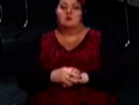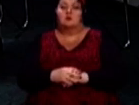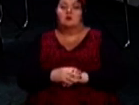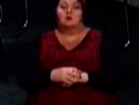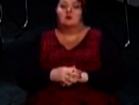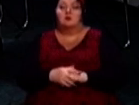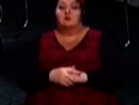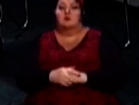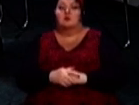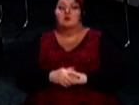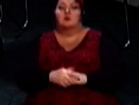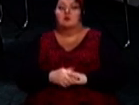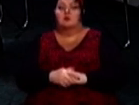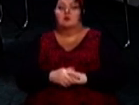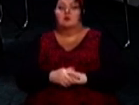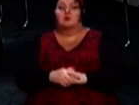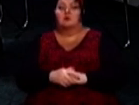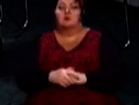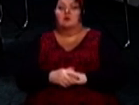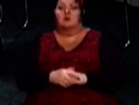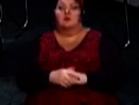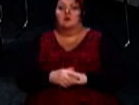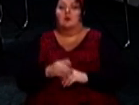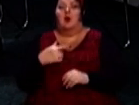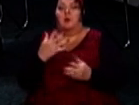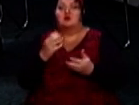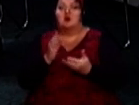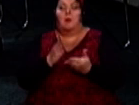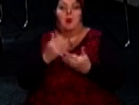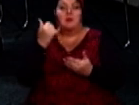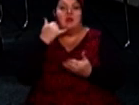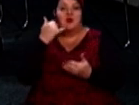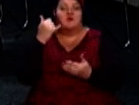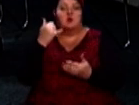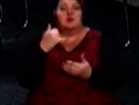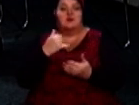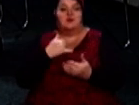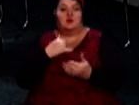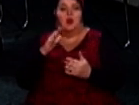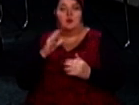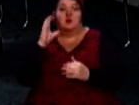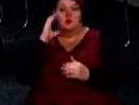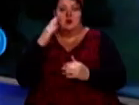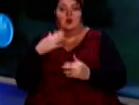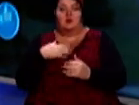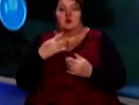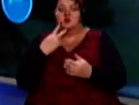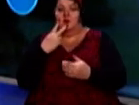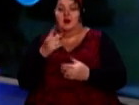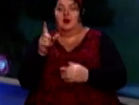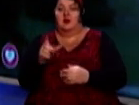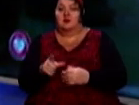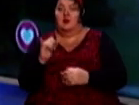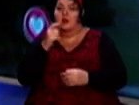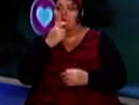запитання? Вона відповість. Ми ще маємо телефонний дзвінок, зараз відповідь на ваше запитання, а потім слухаємо нашого глядача. І,